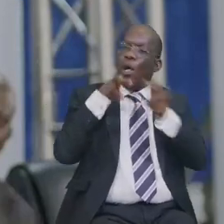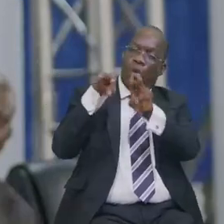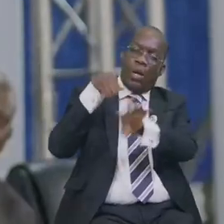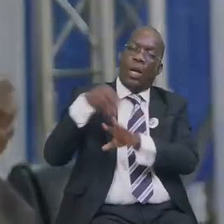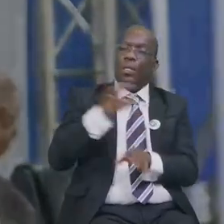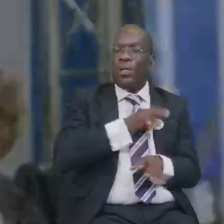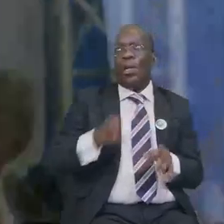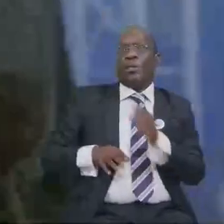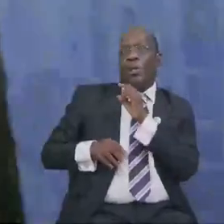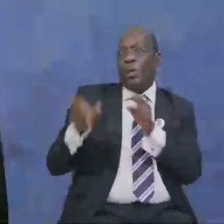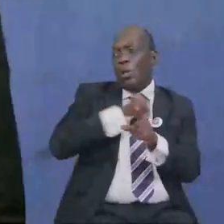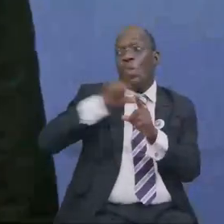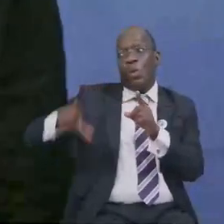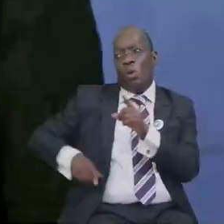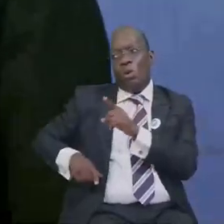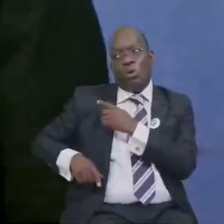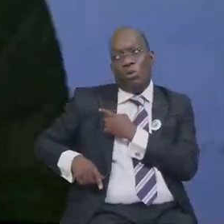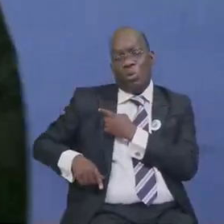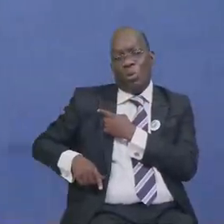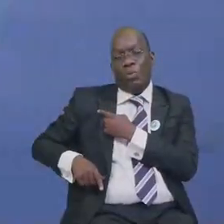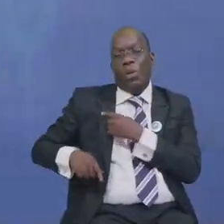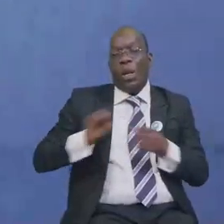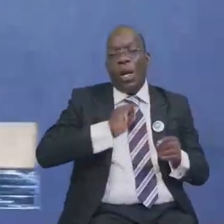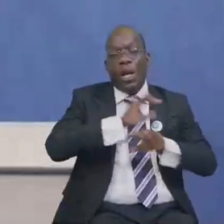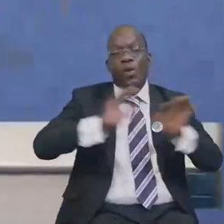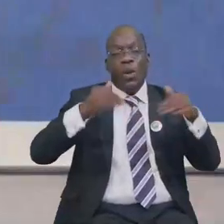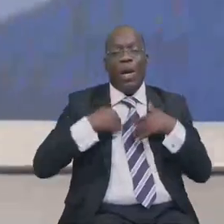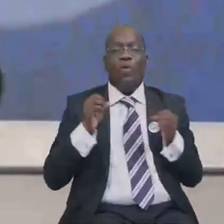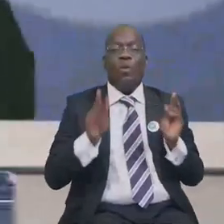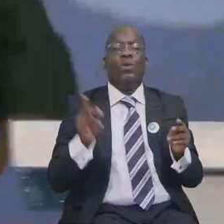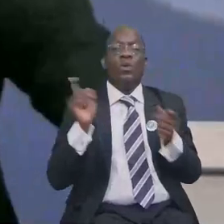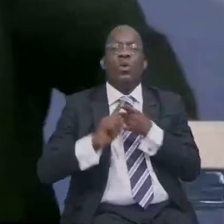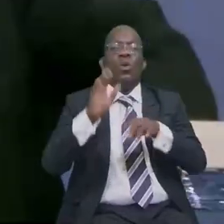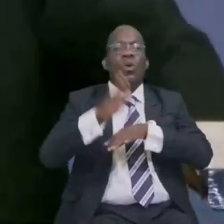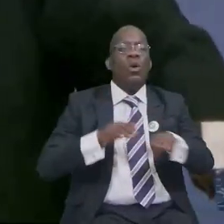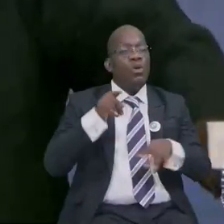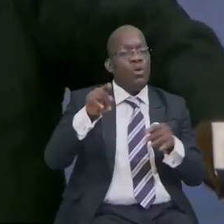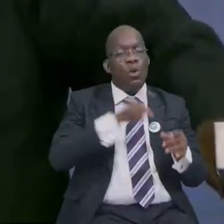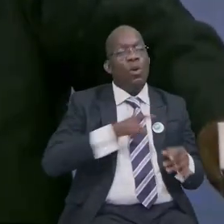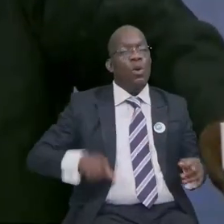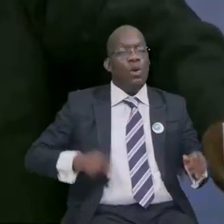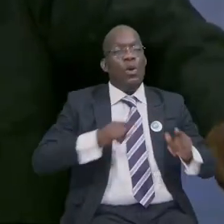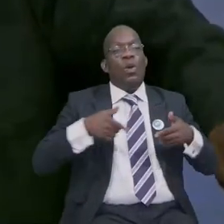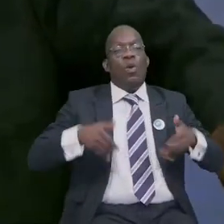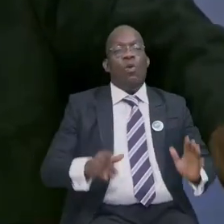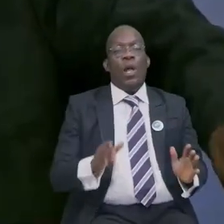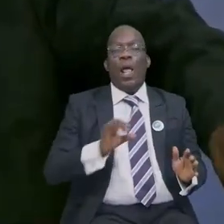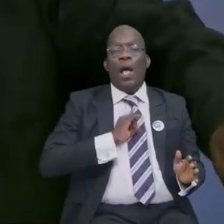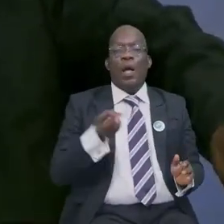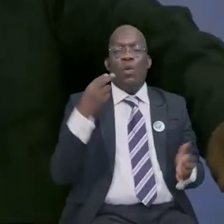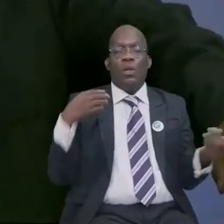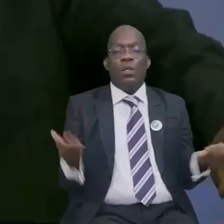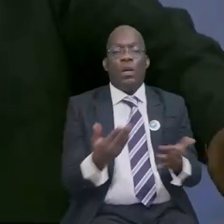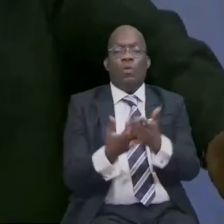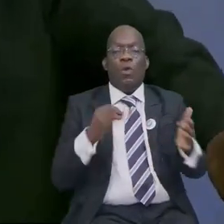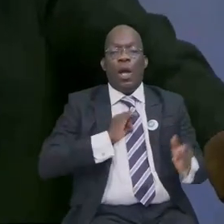suspendu à cette croix. Il a appelé Seigneur là-bas. Je n'avais pas l'opportunité d'appeler Seigneur quand j'étais encore avant de venir sur la croix,